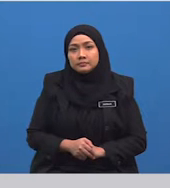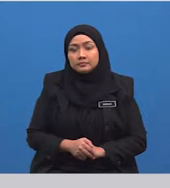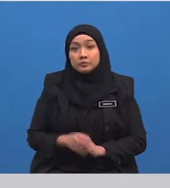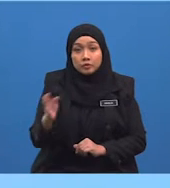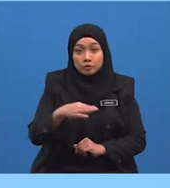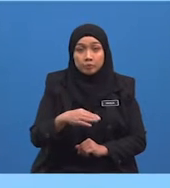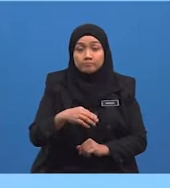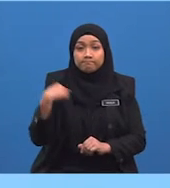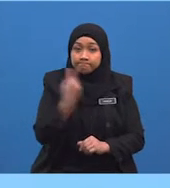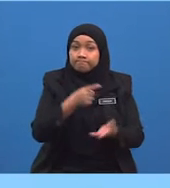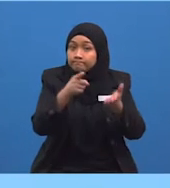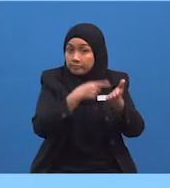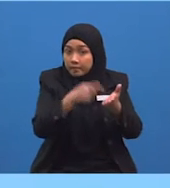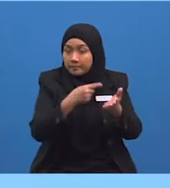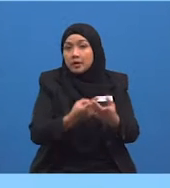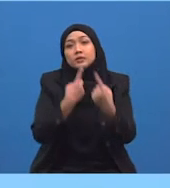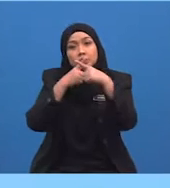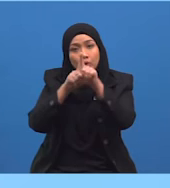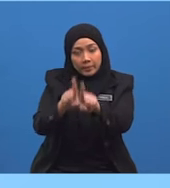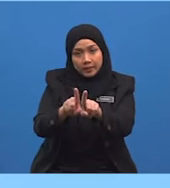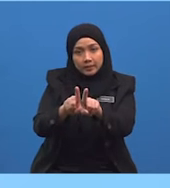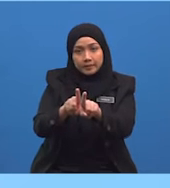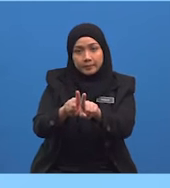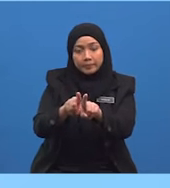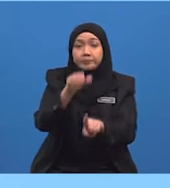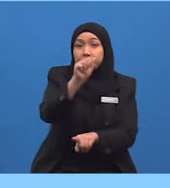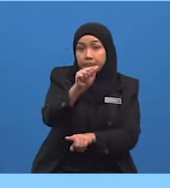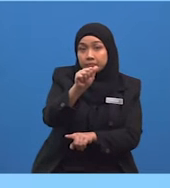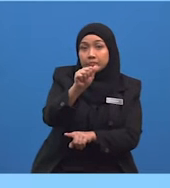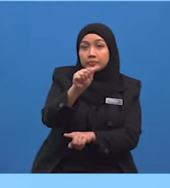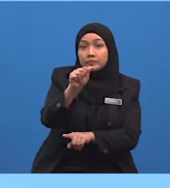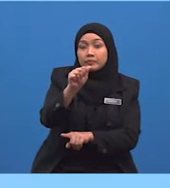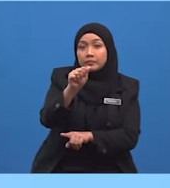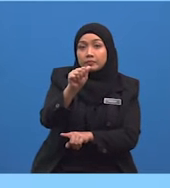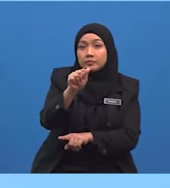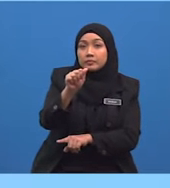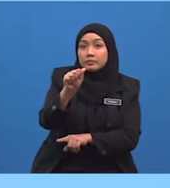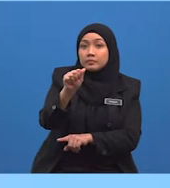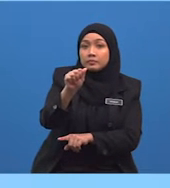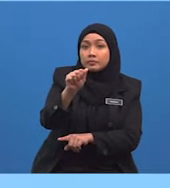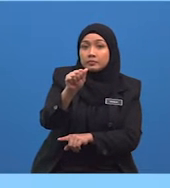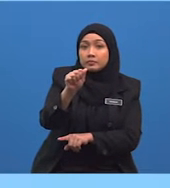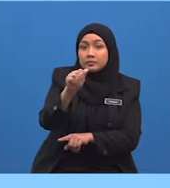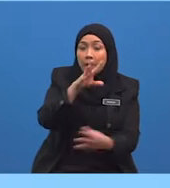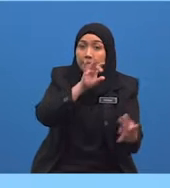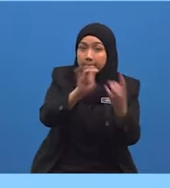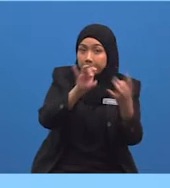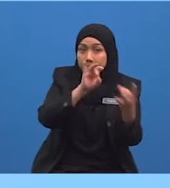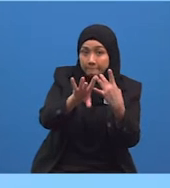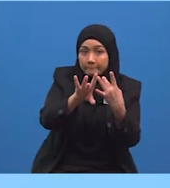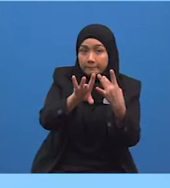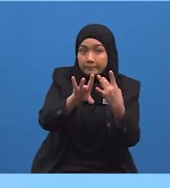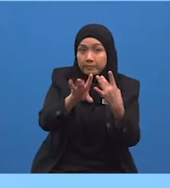Jom kita semak. Ya, asid sulfurik bertindak balas dengan natrium